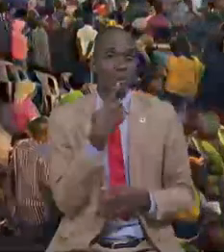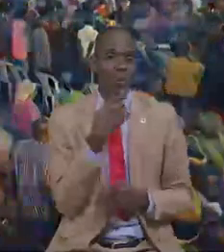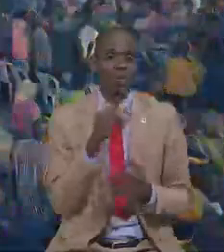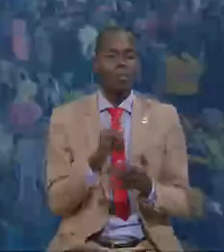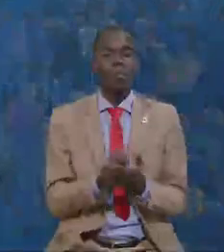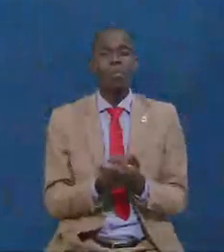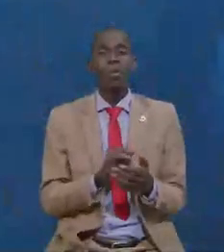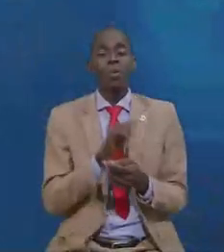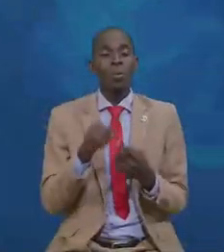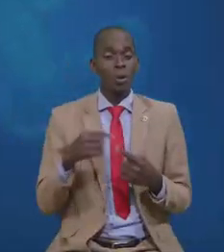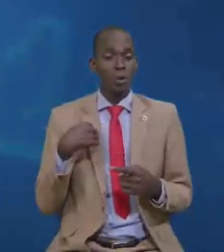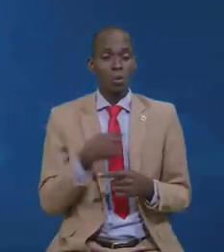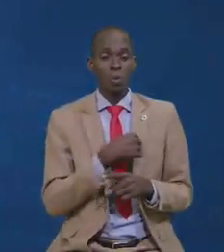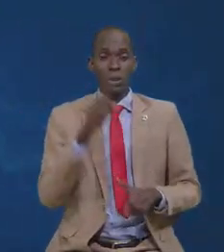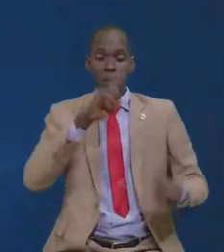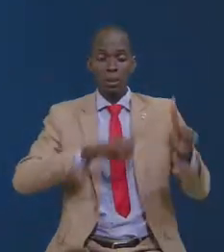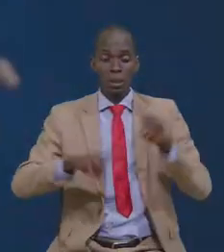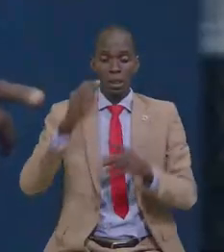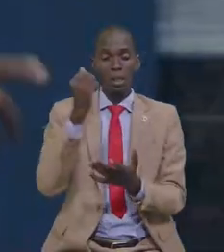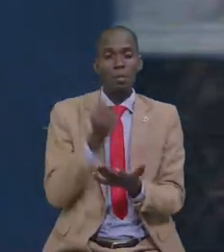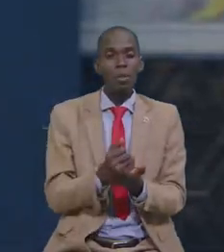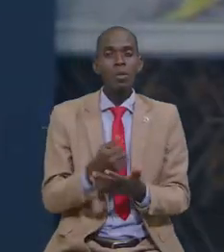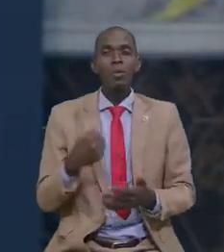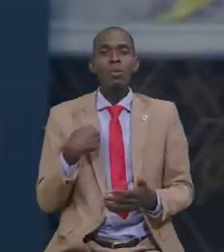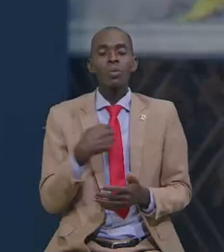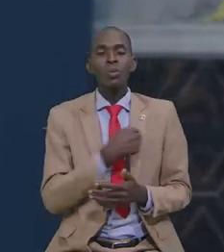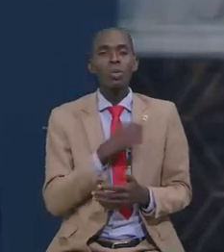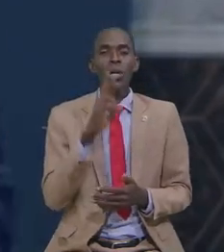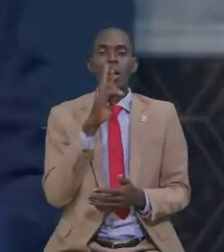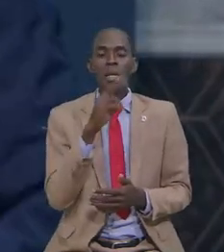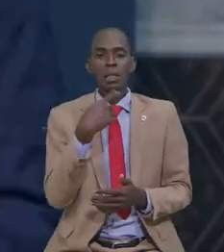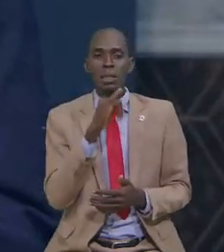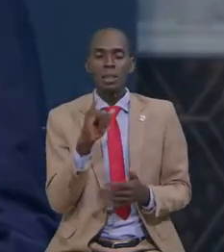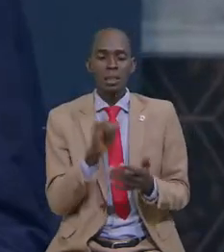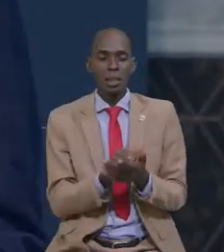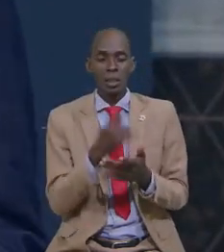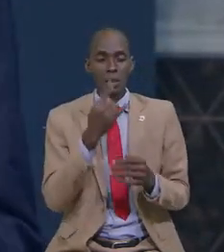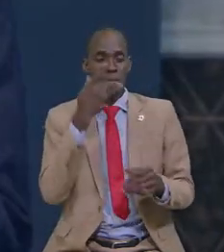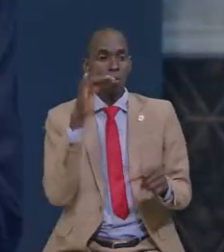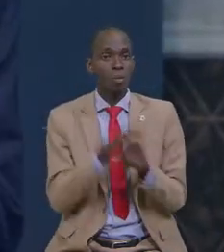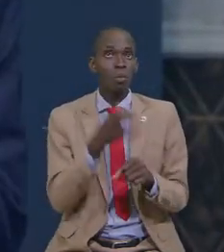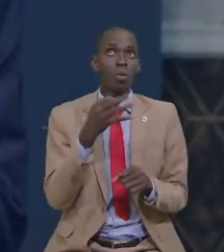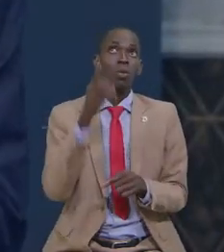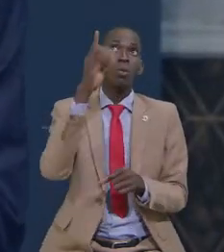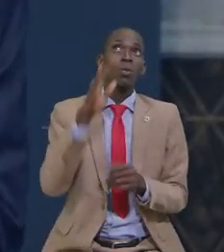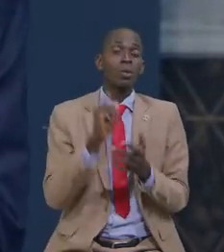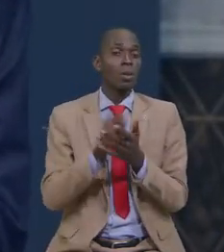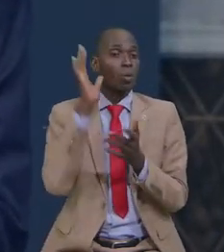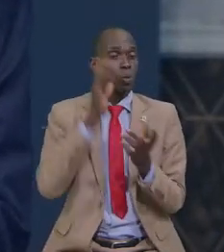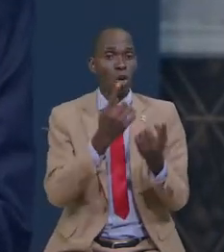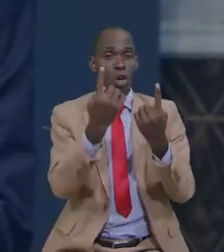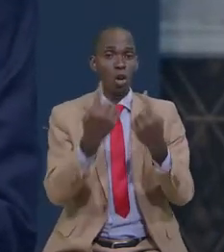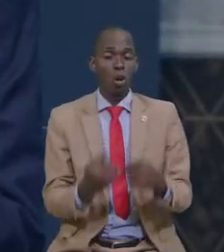Vous savez, quelqu'un m'a dit que quand nous disons « Amen », que nous disons que la promesse de Dieu qui